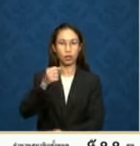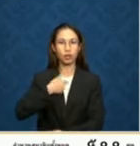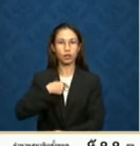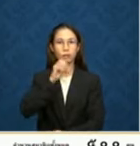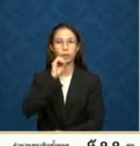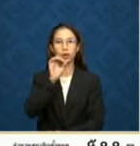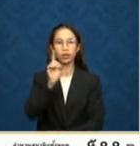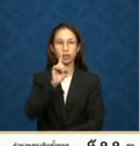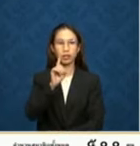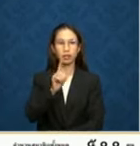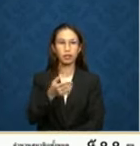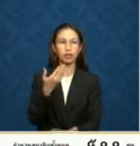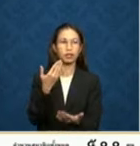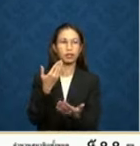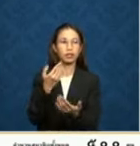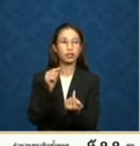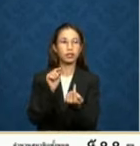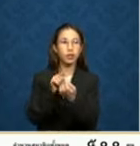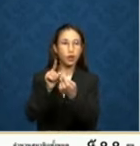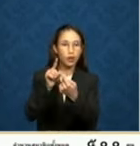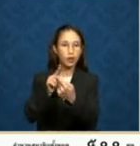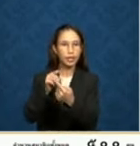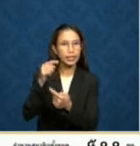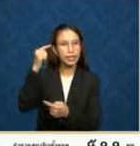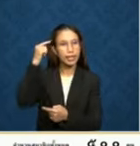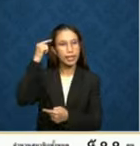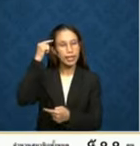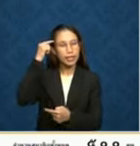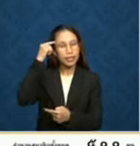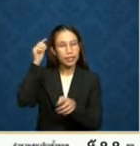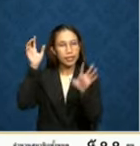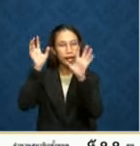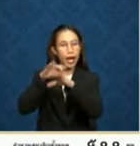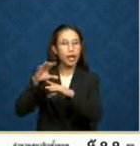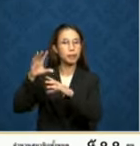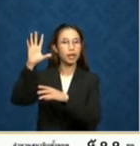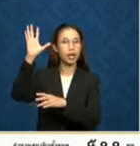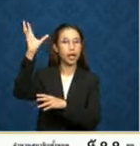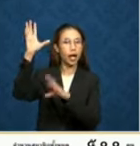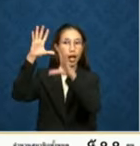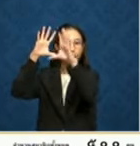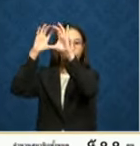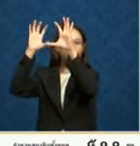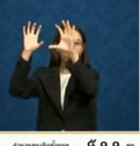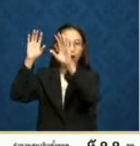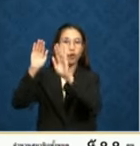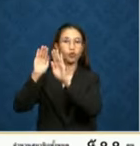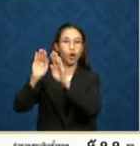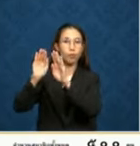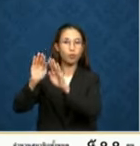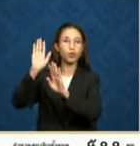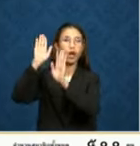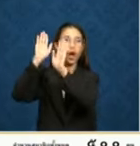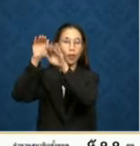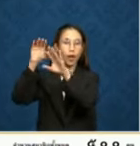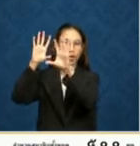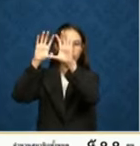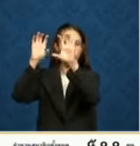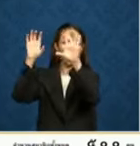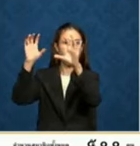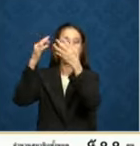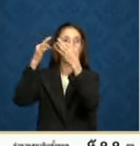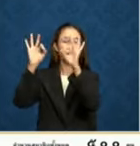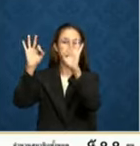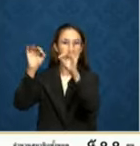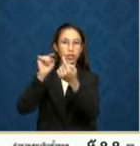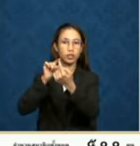ไ้Go Cloud First คือ Public Cloud First คือการเก็บข้อมลภาครัฐไว้บนคลาวสาธรณะ